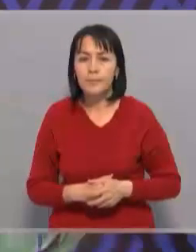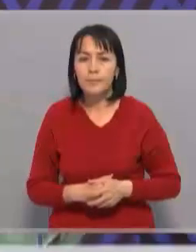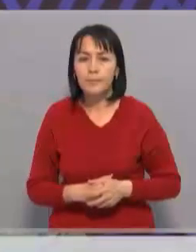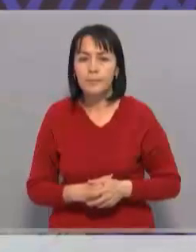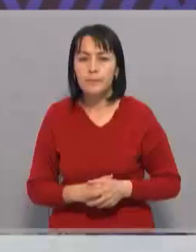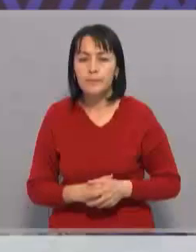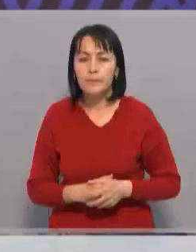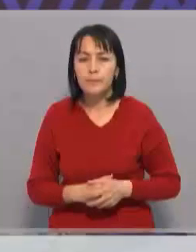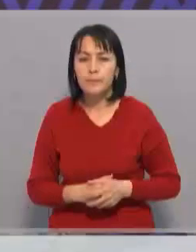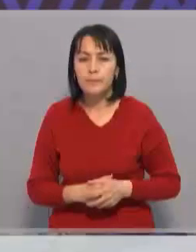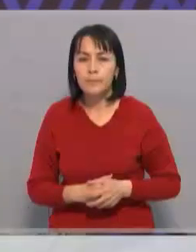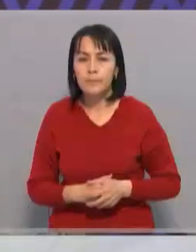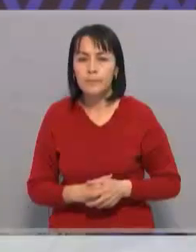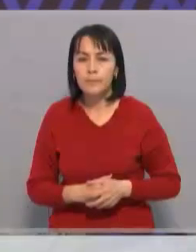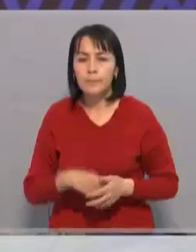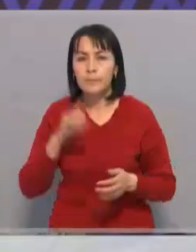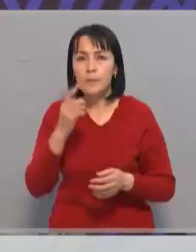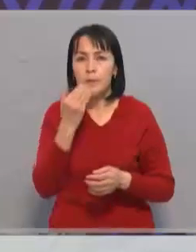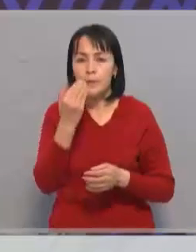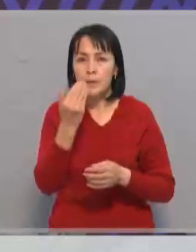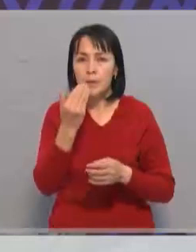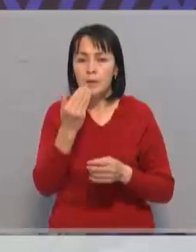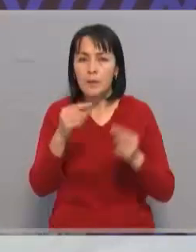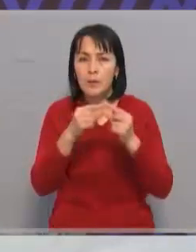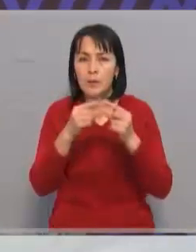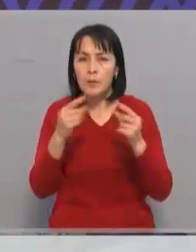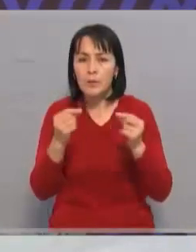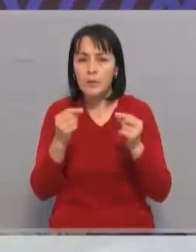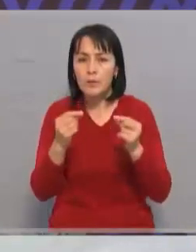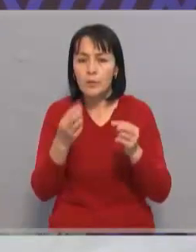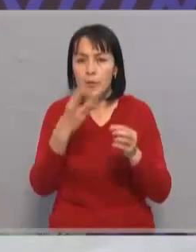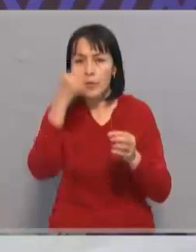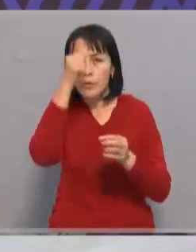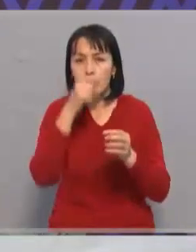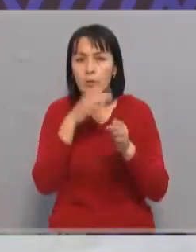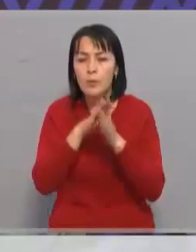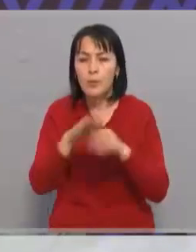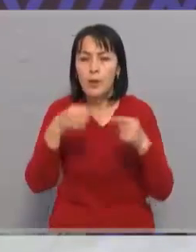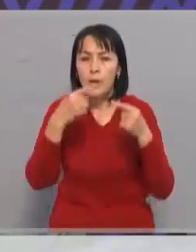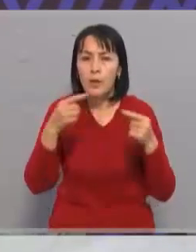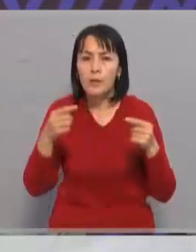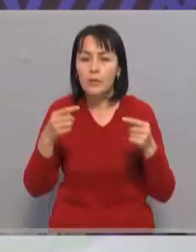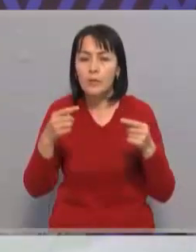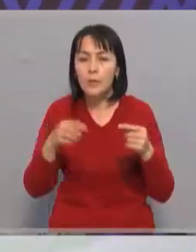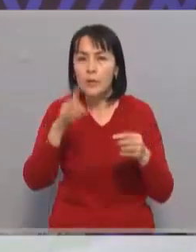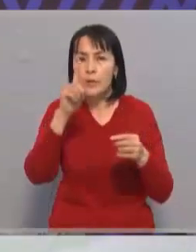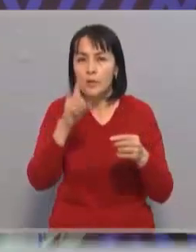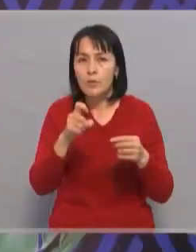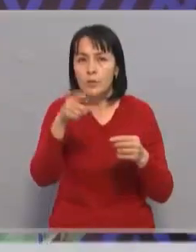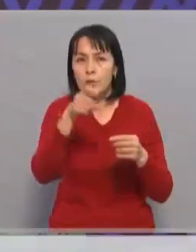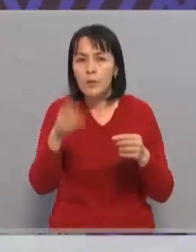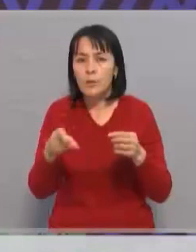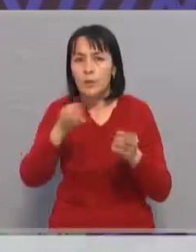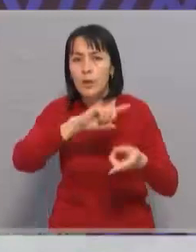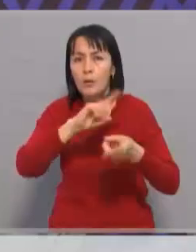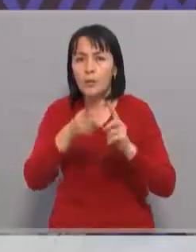сіздің жаңағы шотыңызға қатарынан 3 ай бойы әр түрлі 100 түрлі адамнан аударымдар түсетін